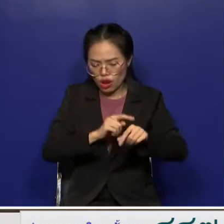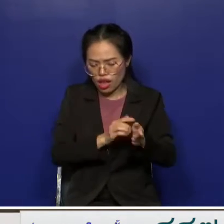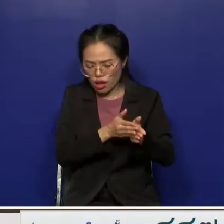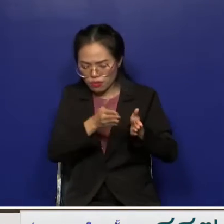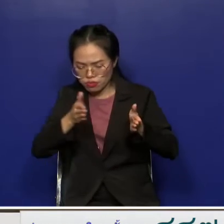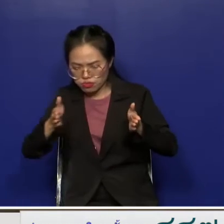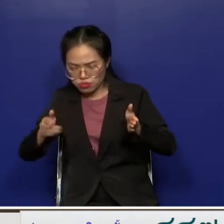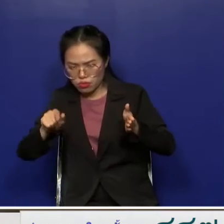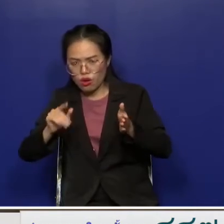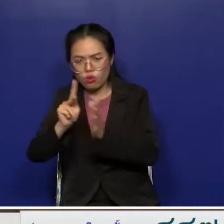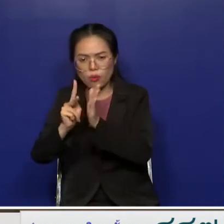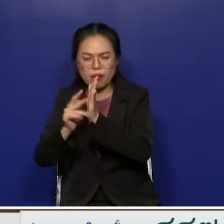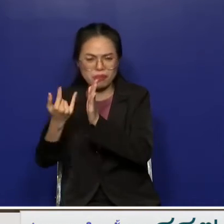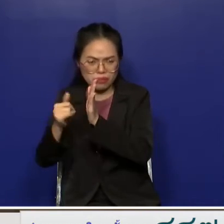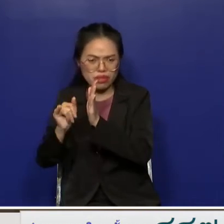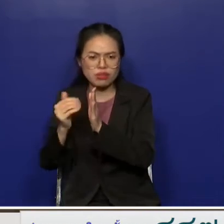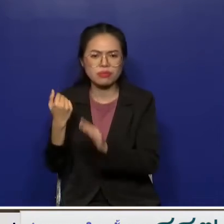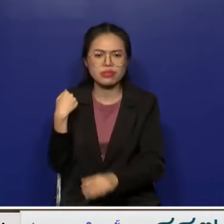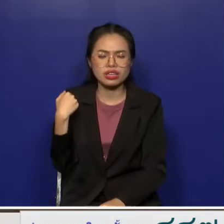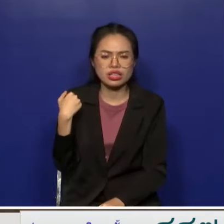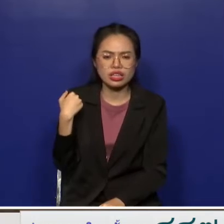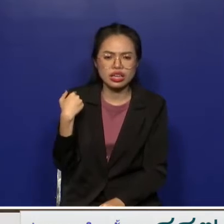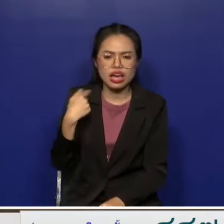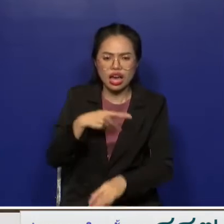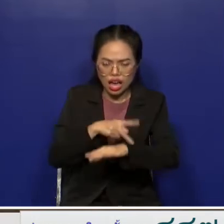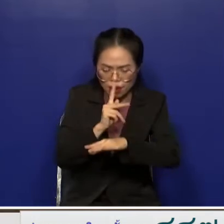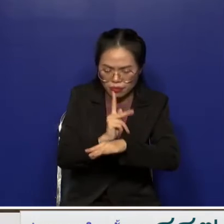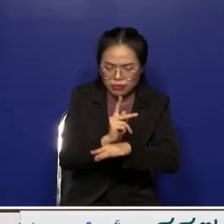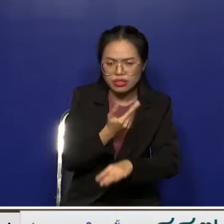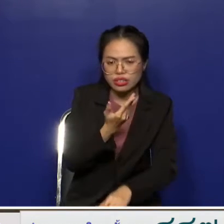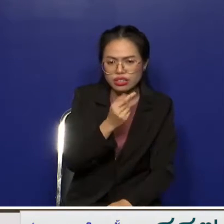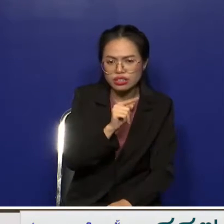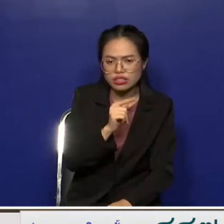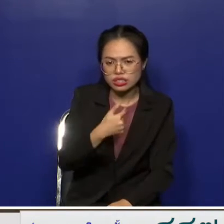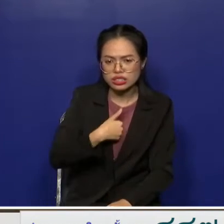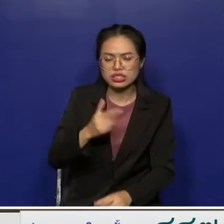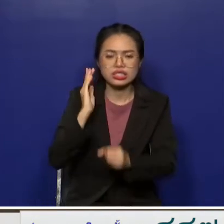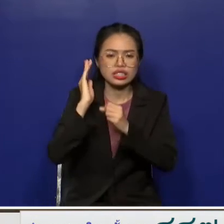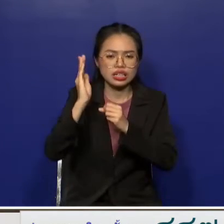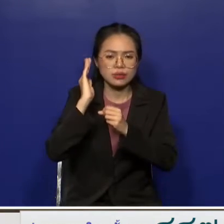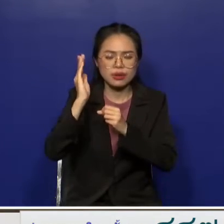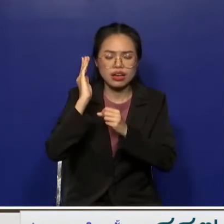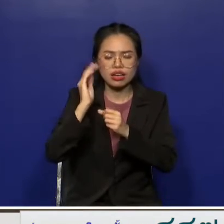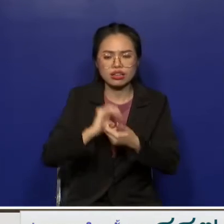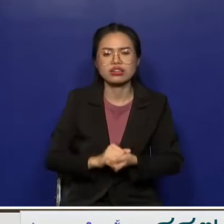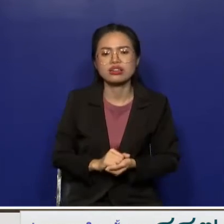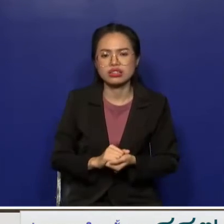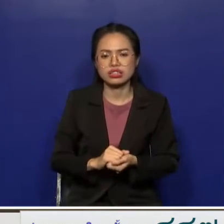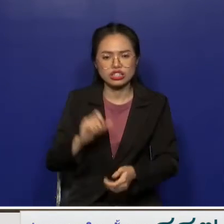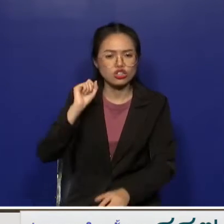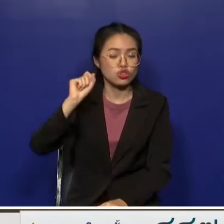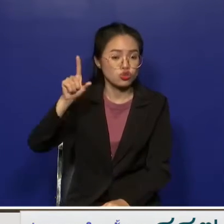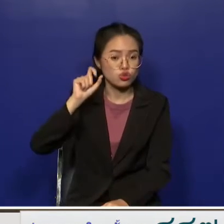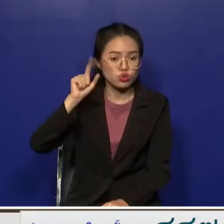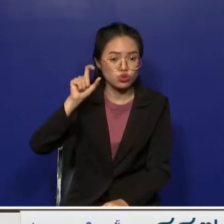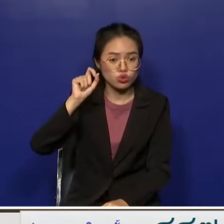มันน่าจะผิดกฎหมายเหมือนกันนะครับอันนี้ท่านประธานคอยฟังผมนำเสนอหรืออภิปรายในยัตติด่วนที่ผม